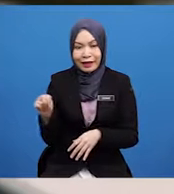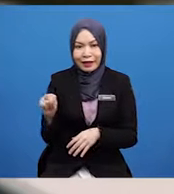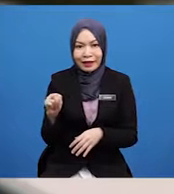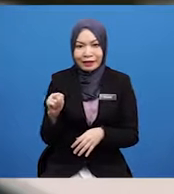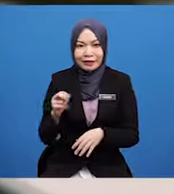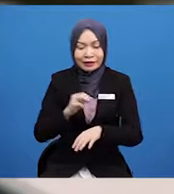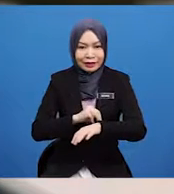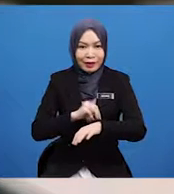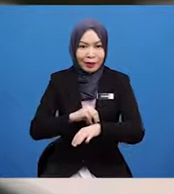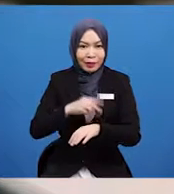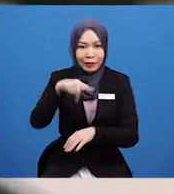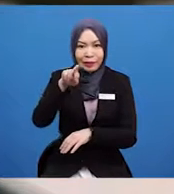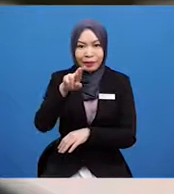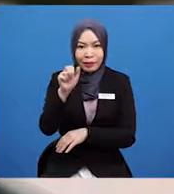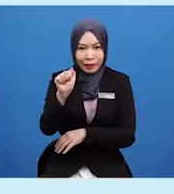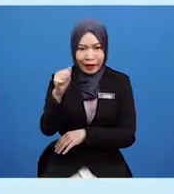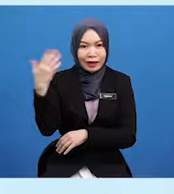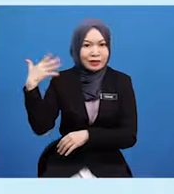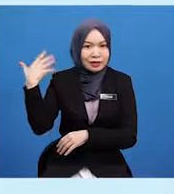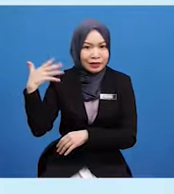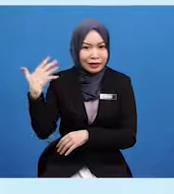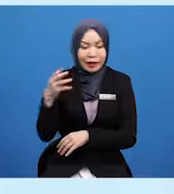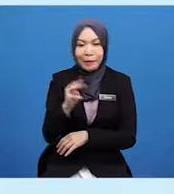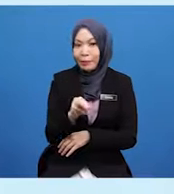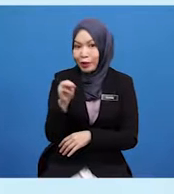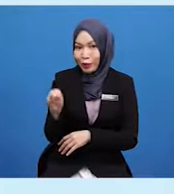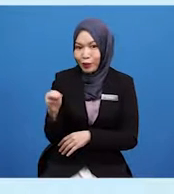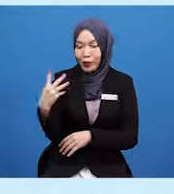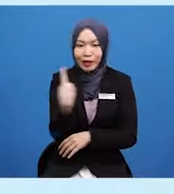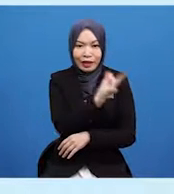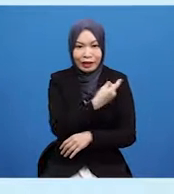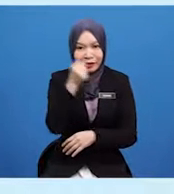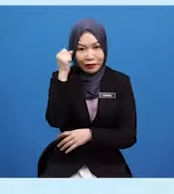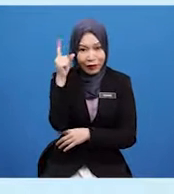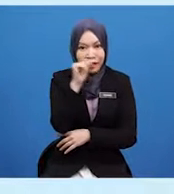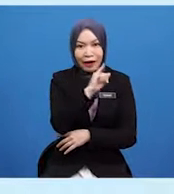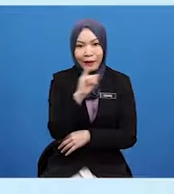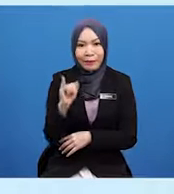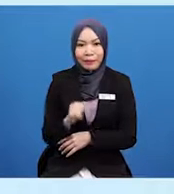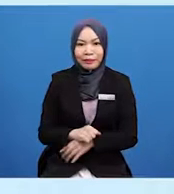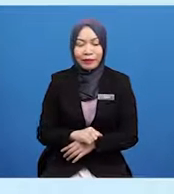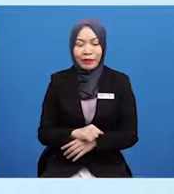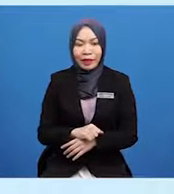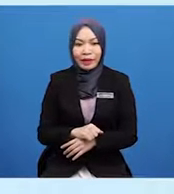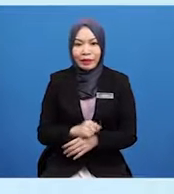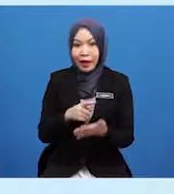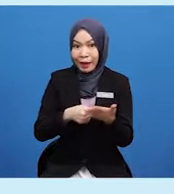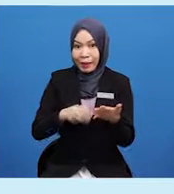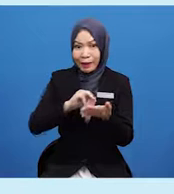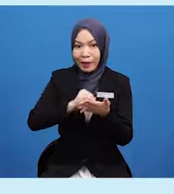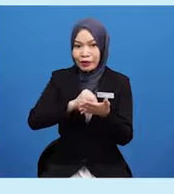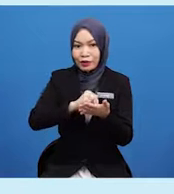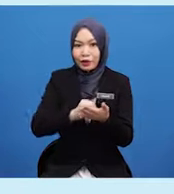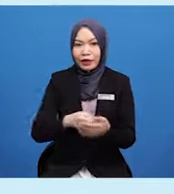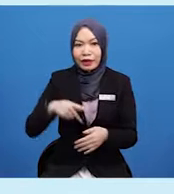murid-murid kita pahami dahulu apakah yang dimaksudkan dengan perkataan prasejarah pra